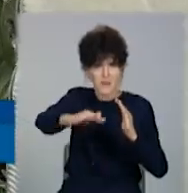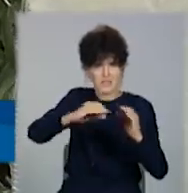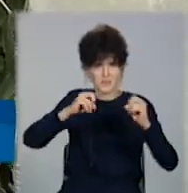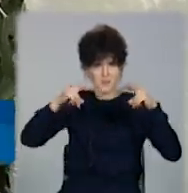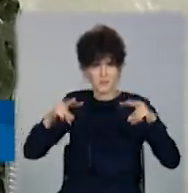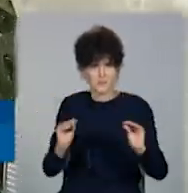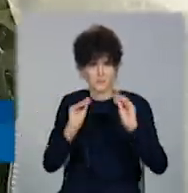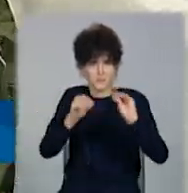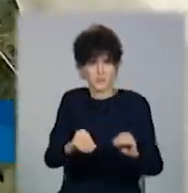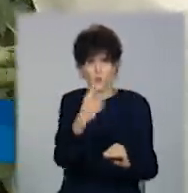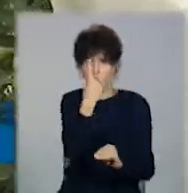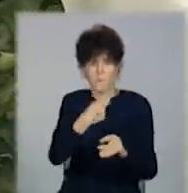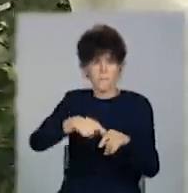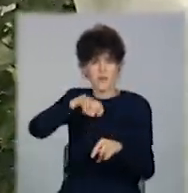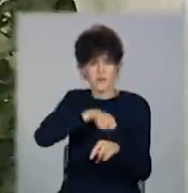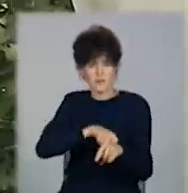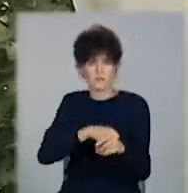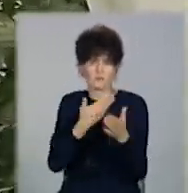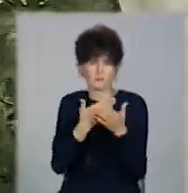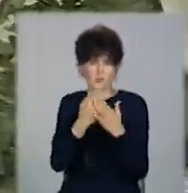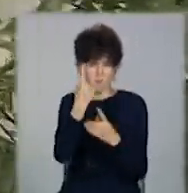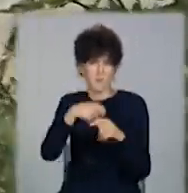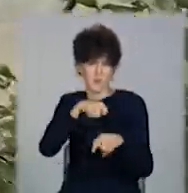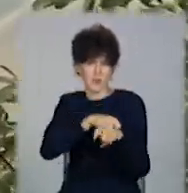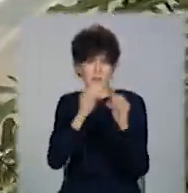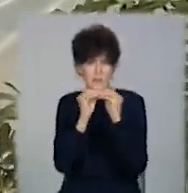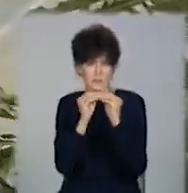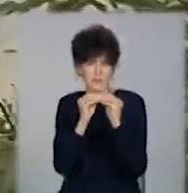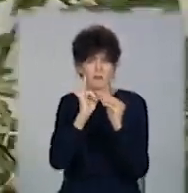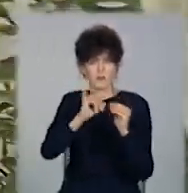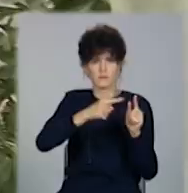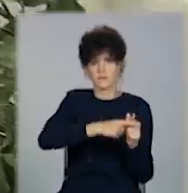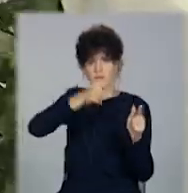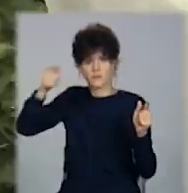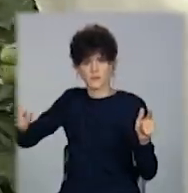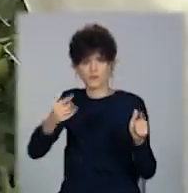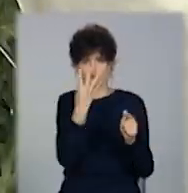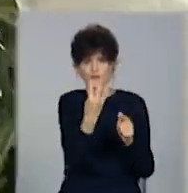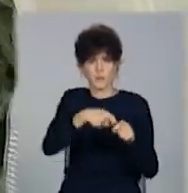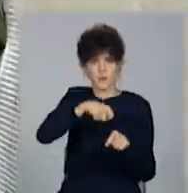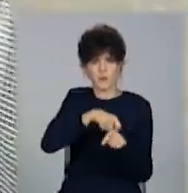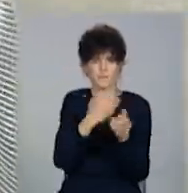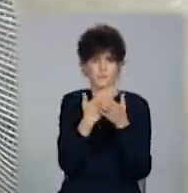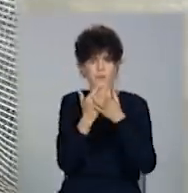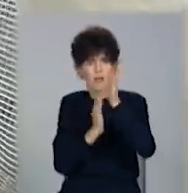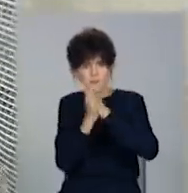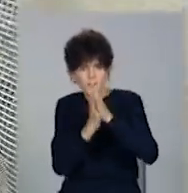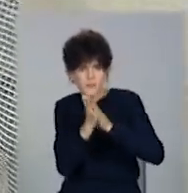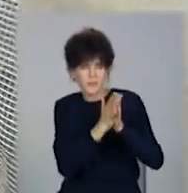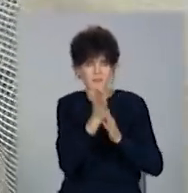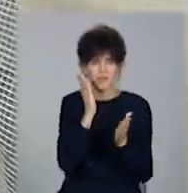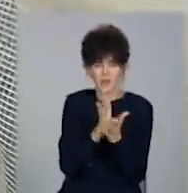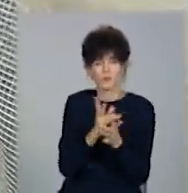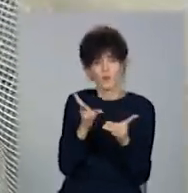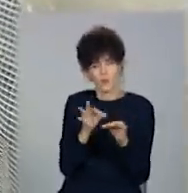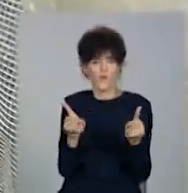метр, шириною десь метр 10. І довжиною 4 метри. Тут є три рослини, трошки забагато, але все